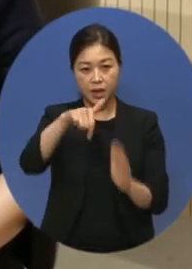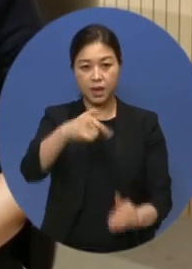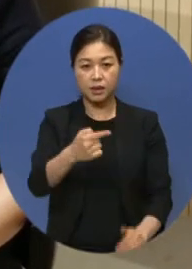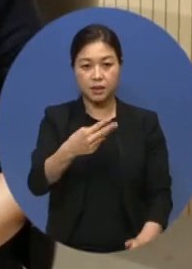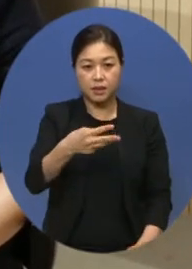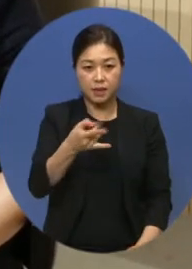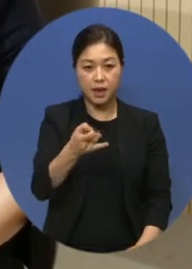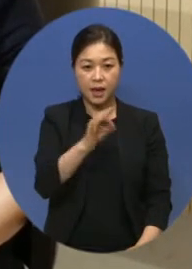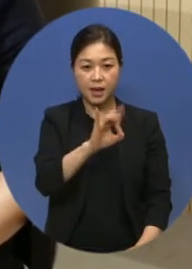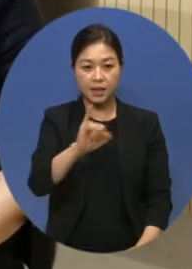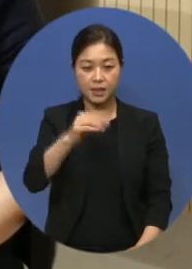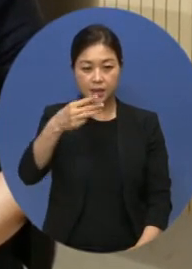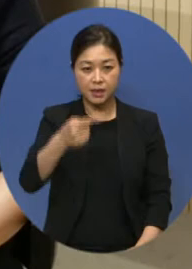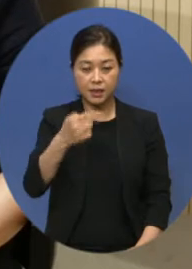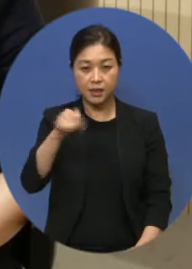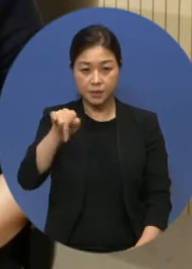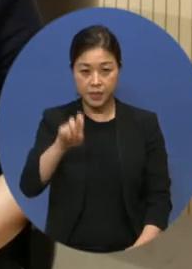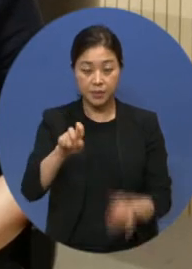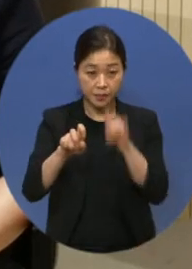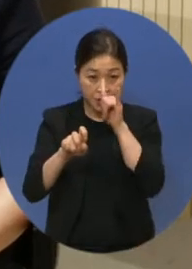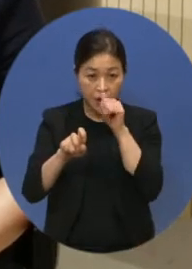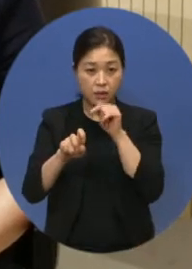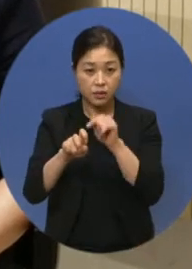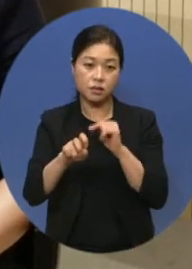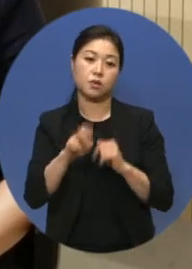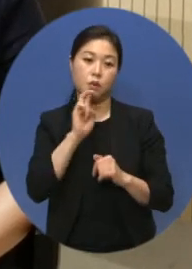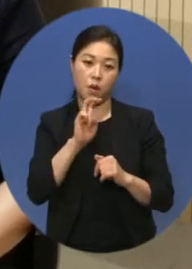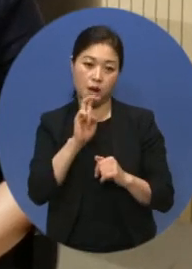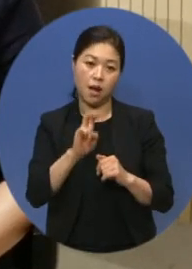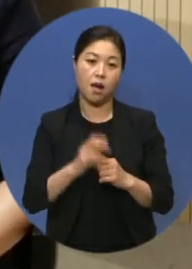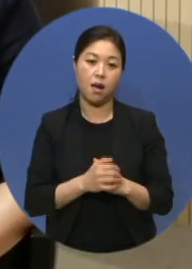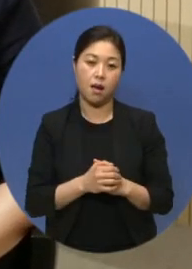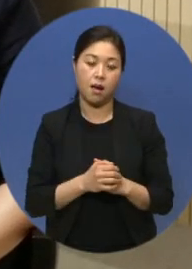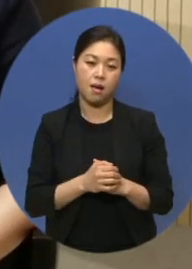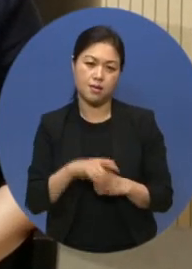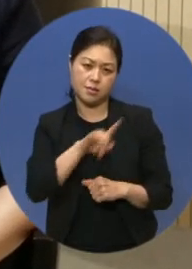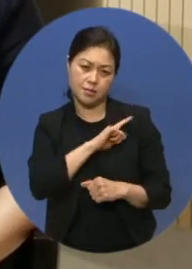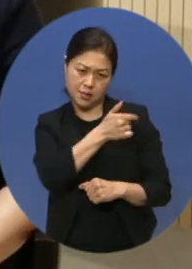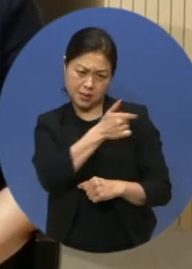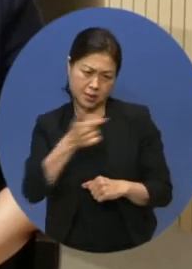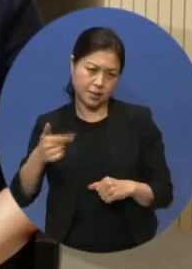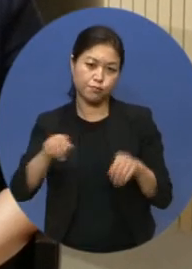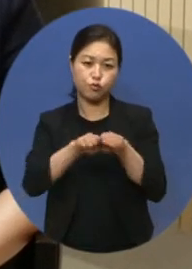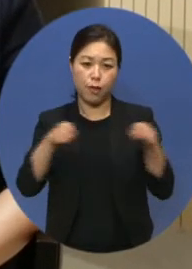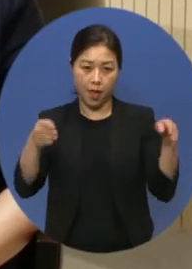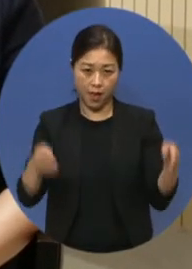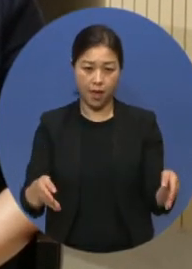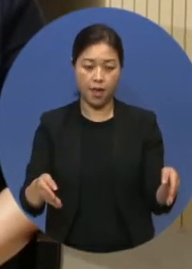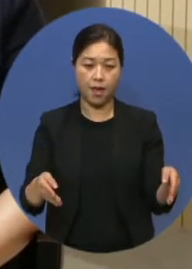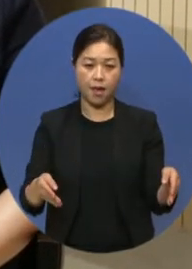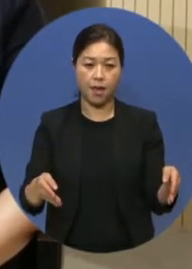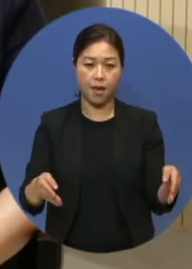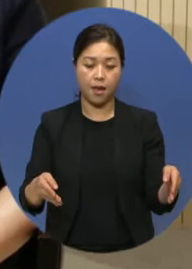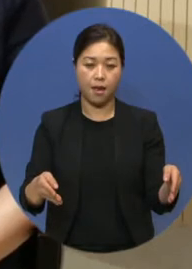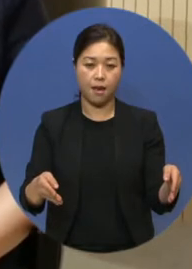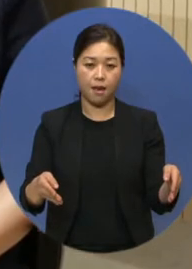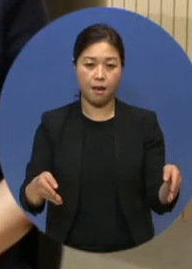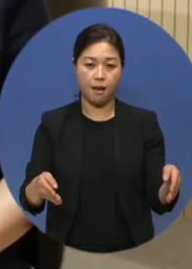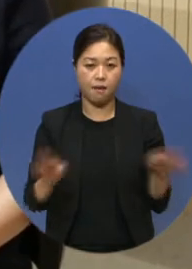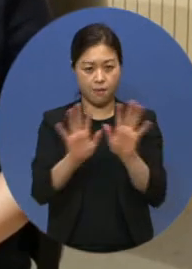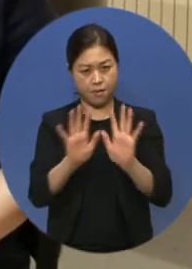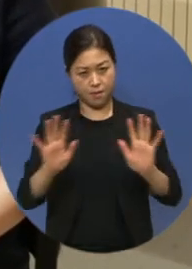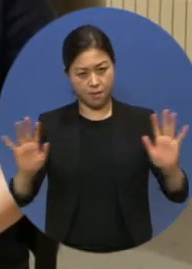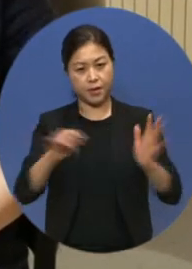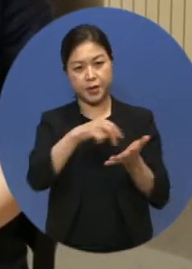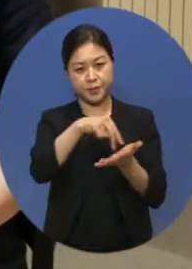그레이트맘이 있었거든요. 그 연주가 처음으로 큰 무대에 이 친구들이 단독으로